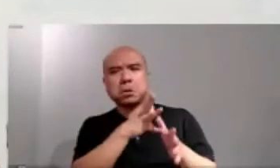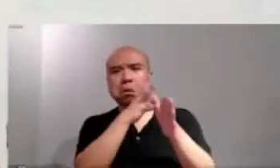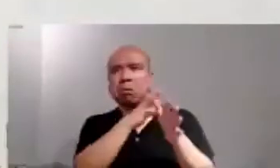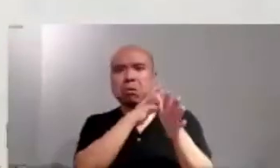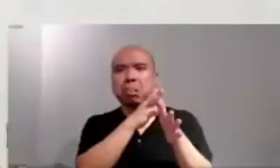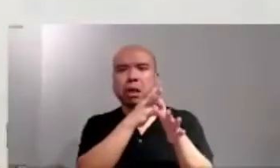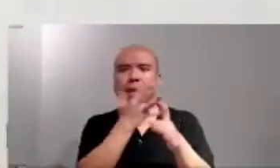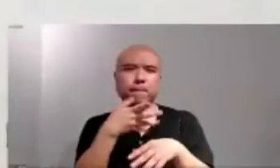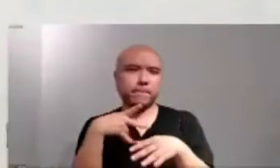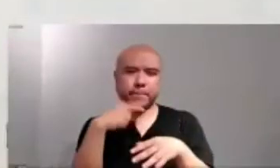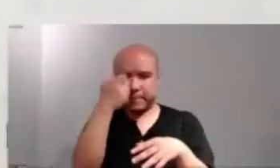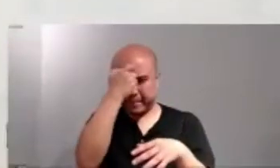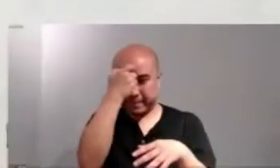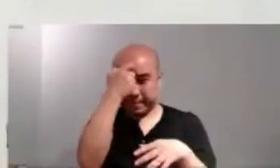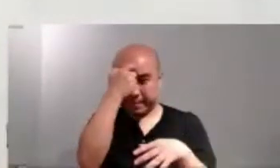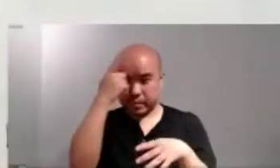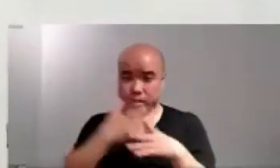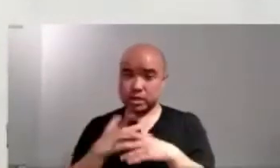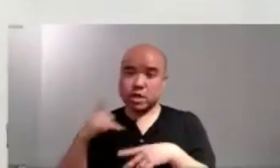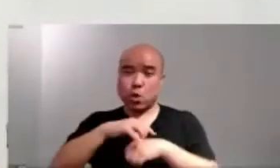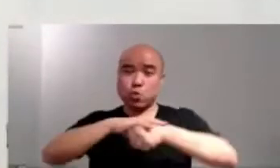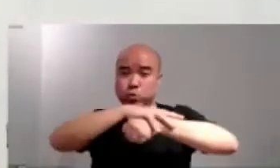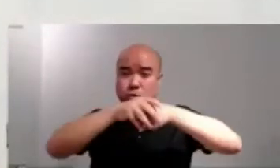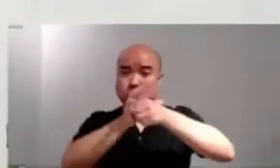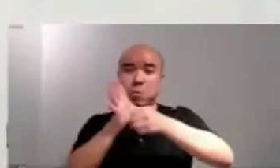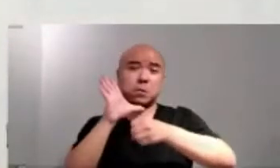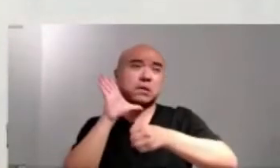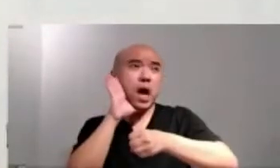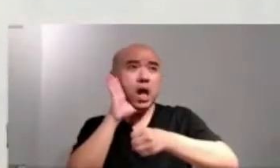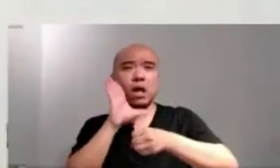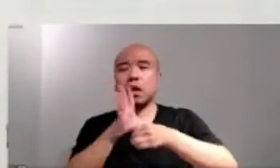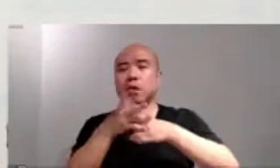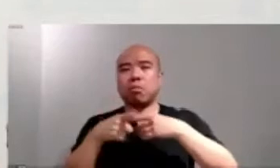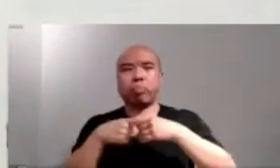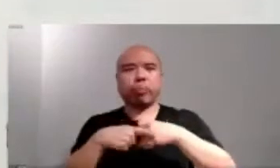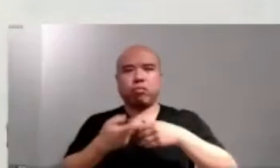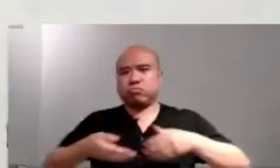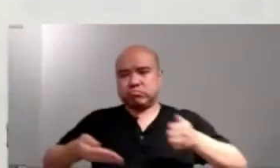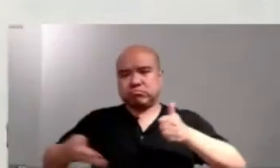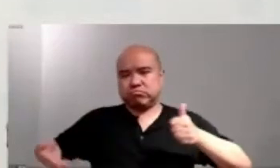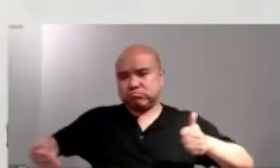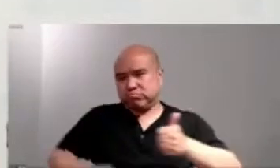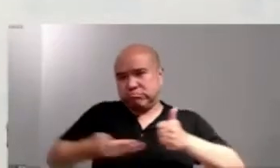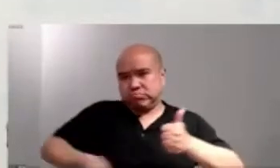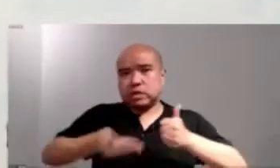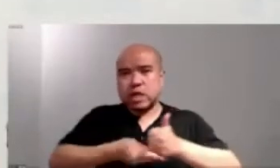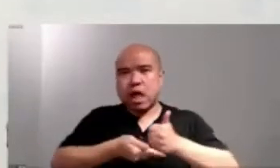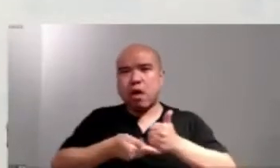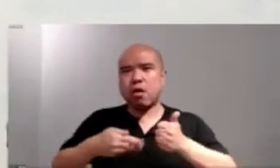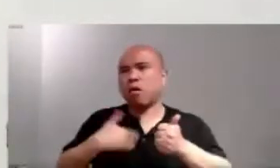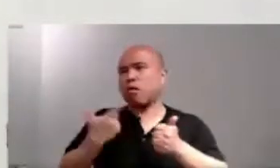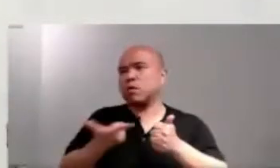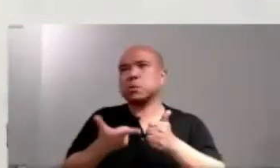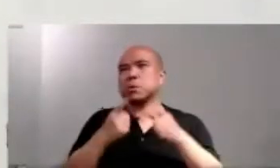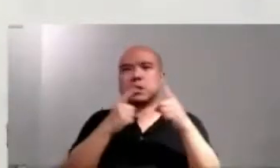員咗幾千人之後咧，成個東涌嘅樓市價都跌咗啊嘛。咁所以咧，身為香港人咧，我哋都應該出一